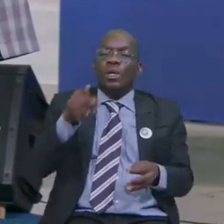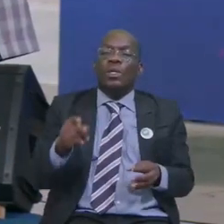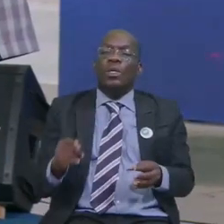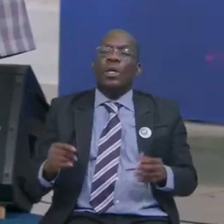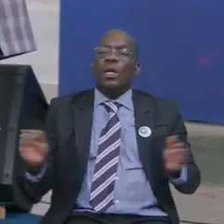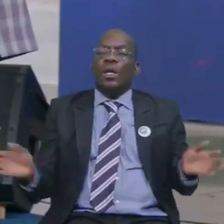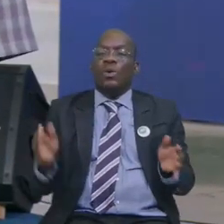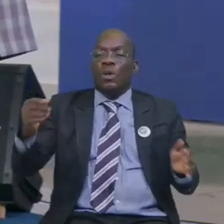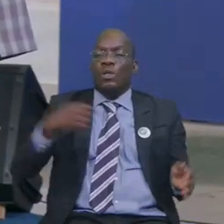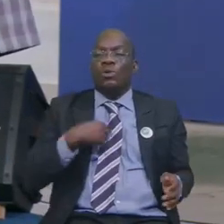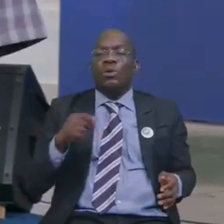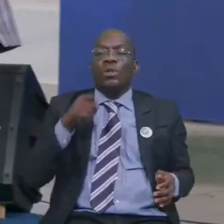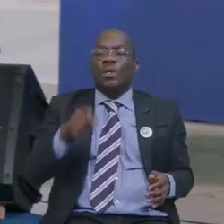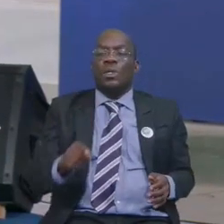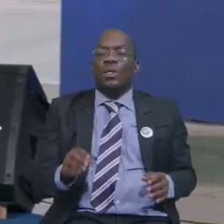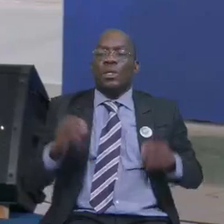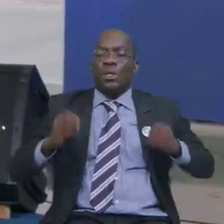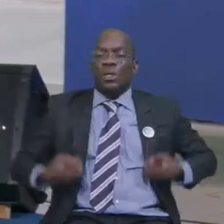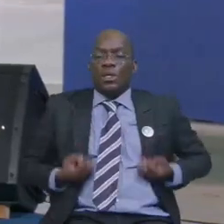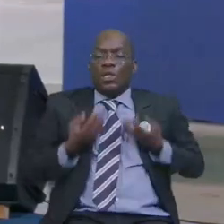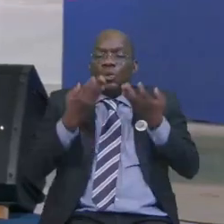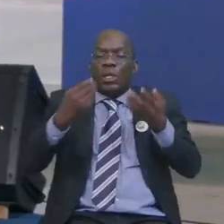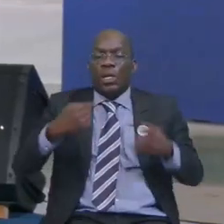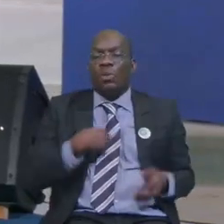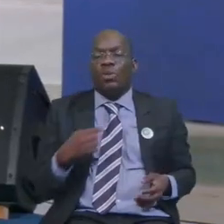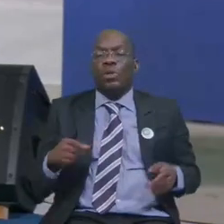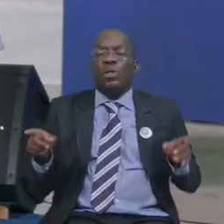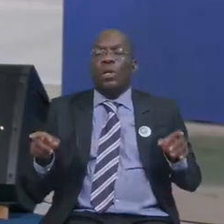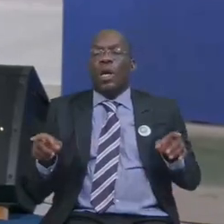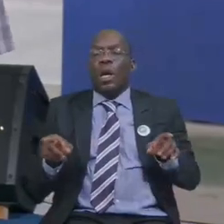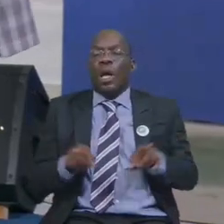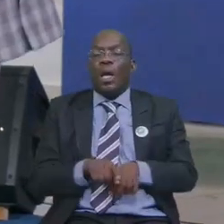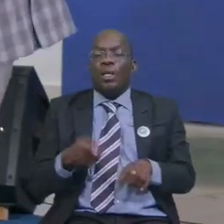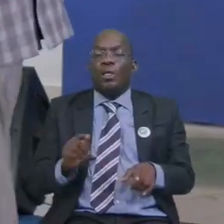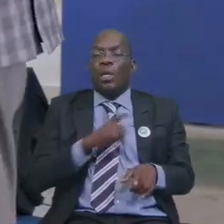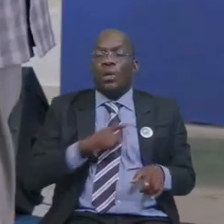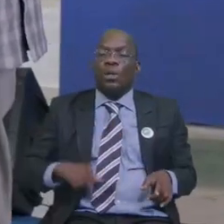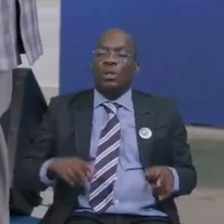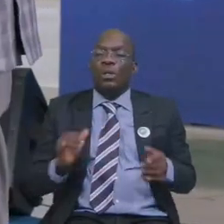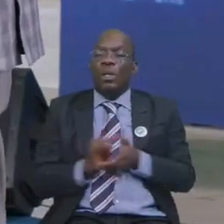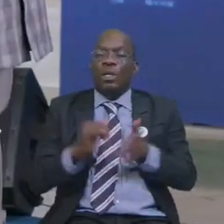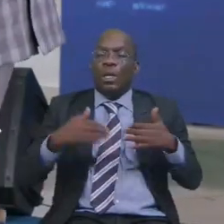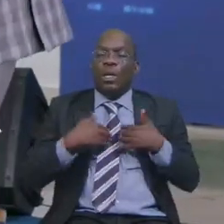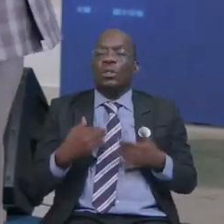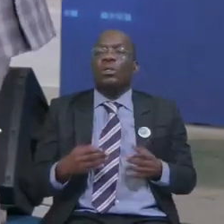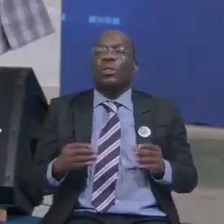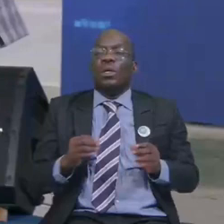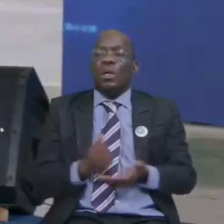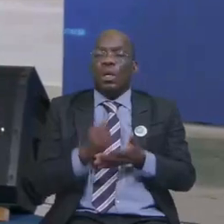il m'inspire et le dieu qu'il a aidé va m'aider